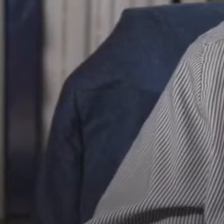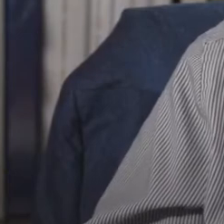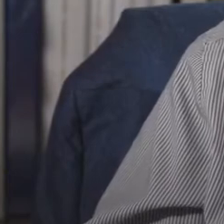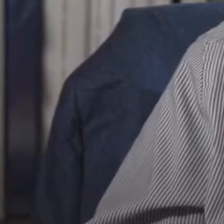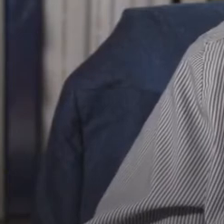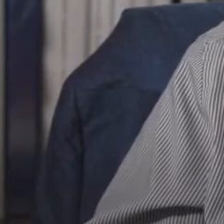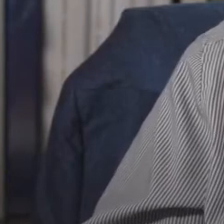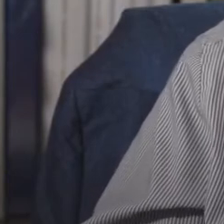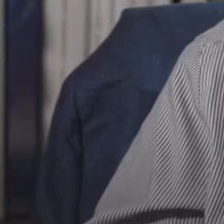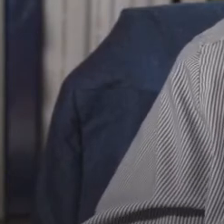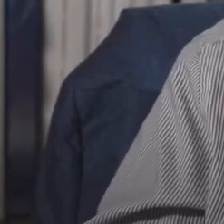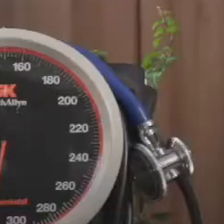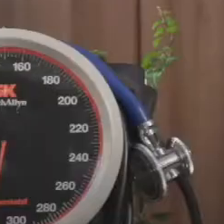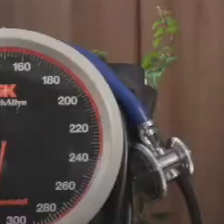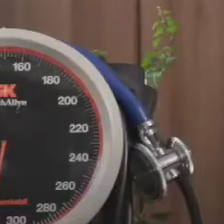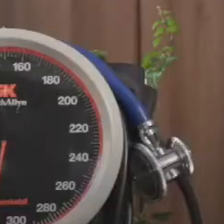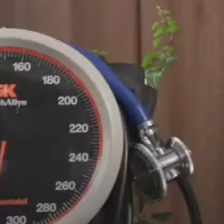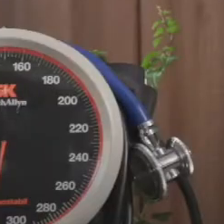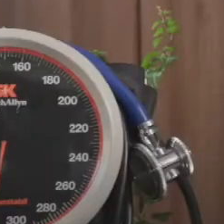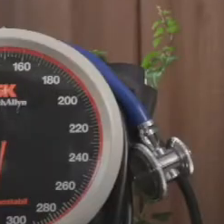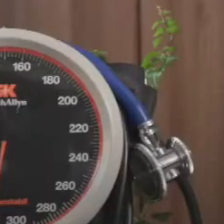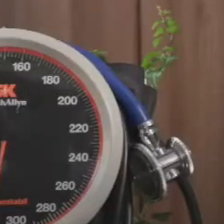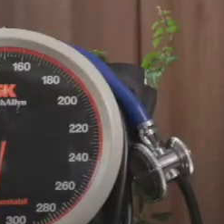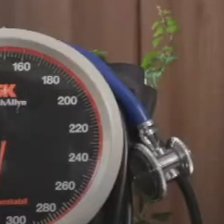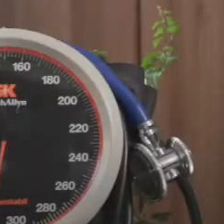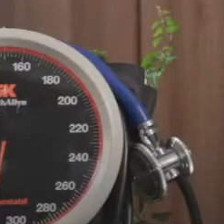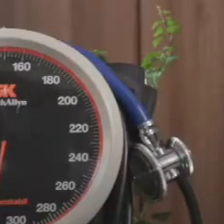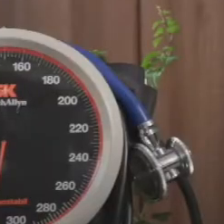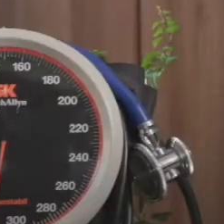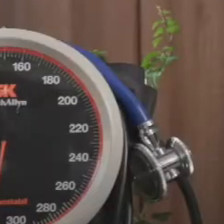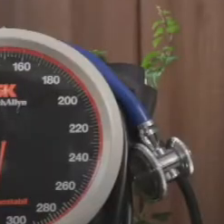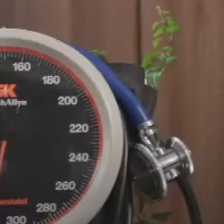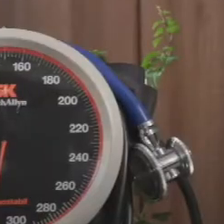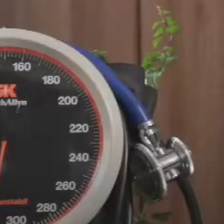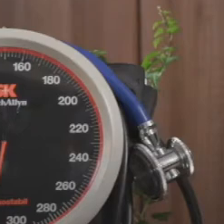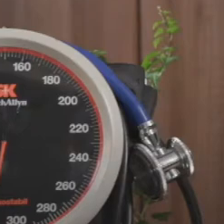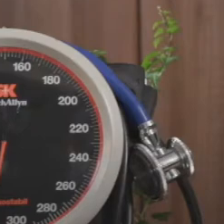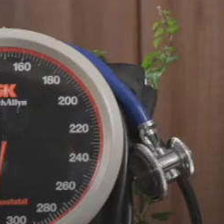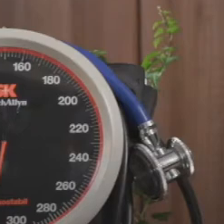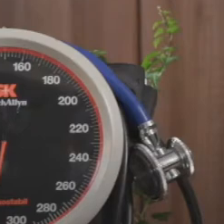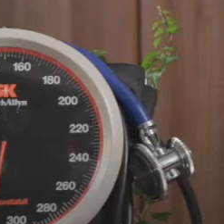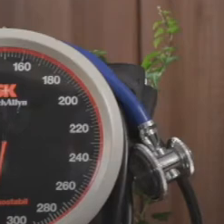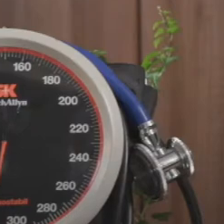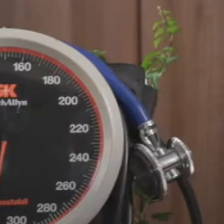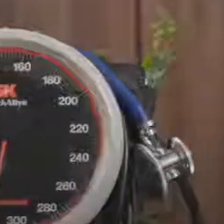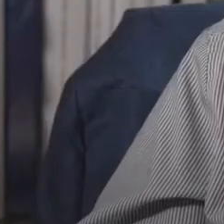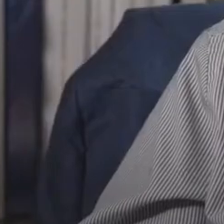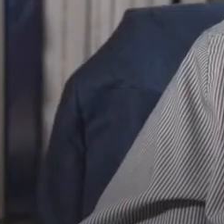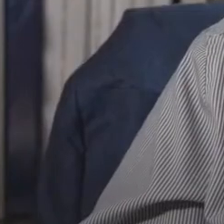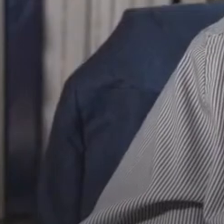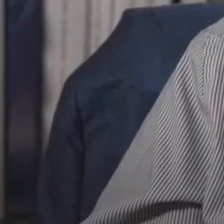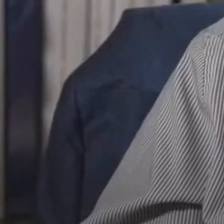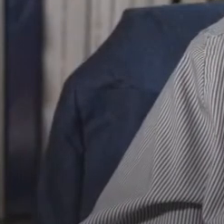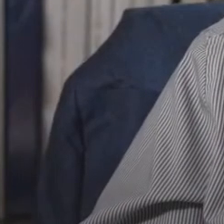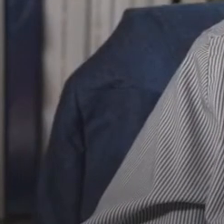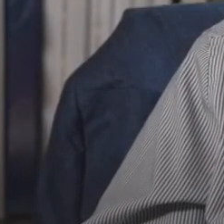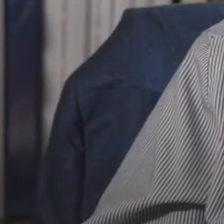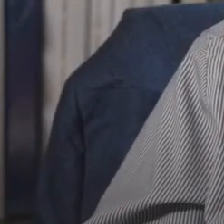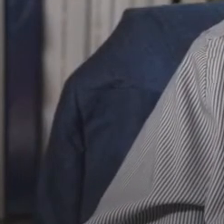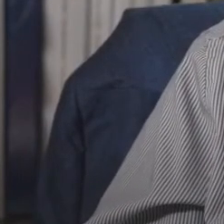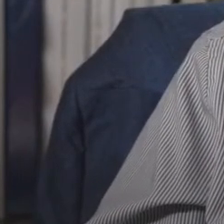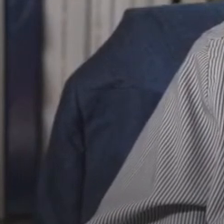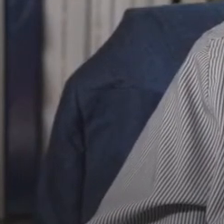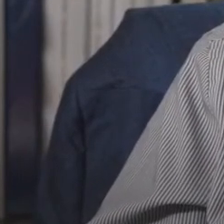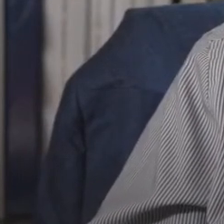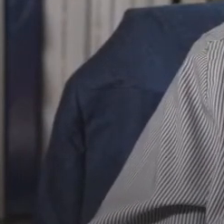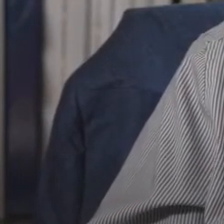die eerste pil als het ware overrolt. Ja. En hoe vaak komt het voor dat u die pil voorschrijft? Nou, dat wisselt nogal door het